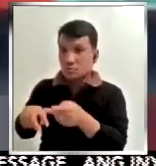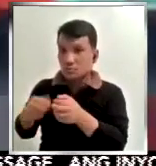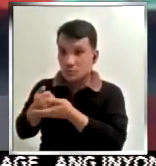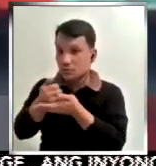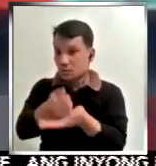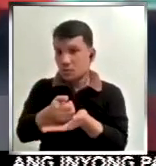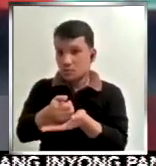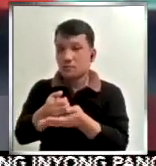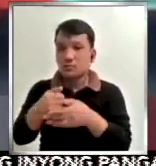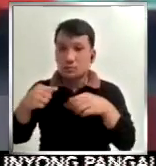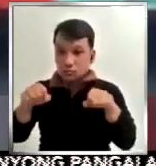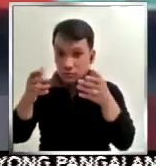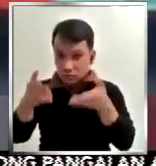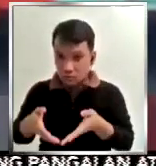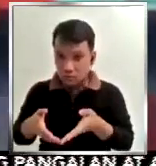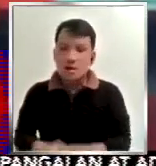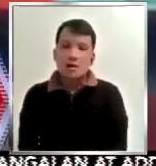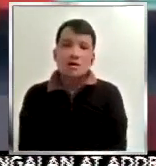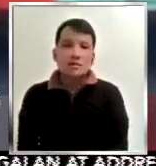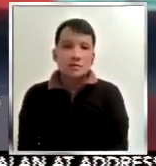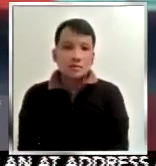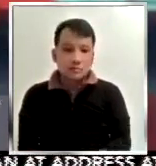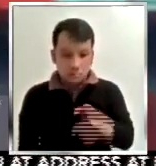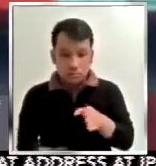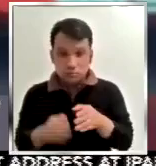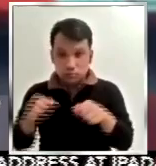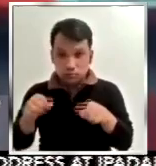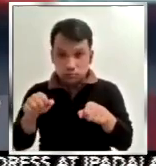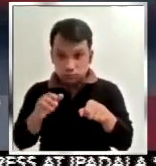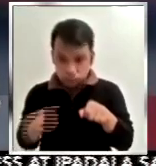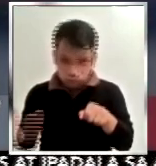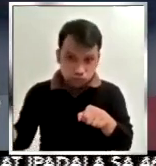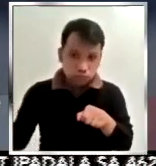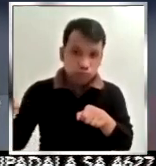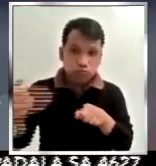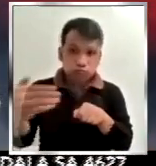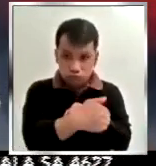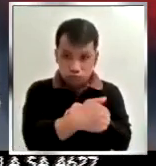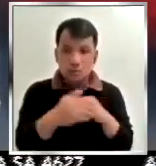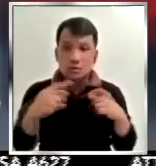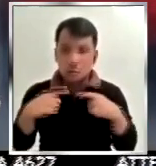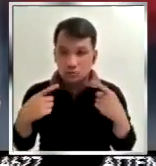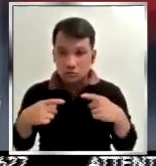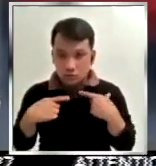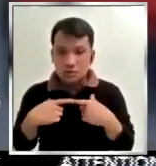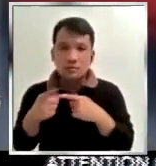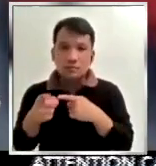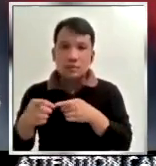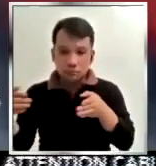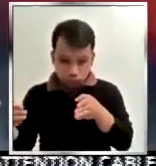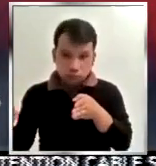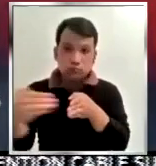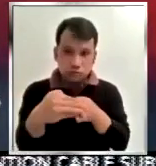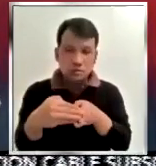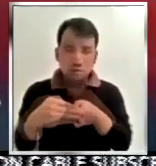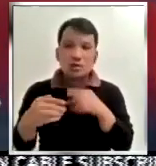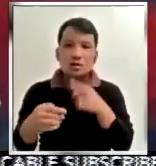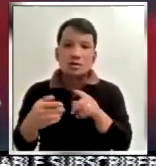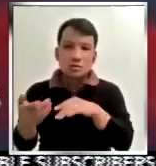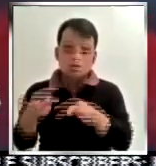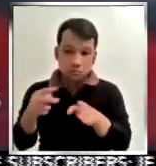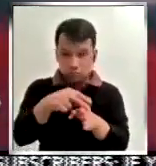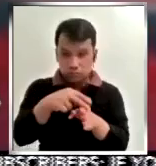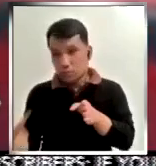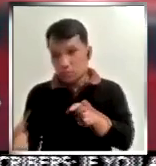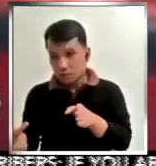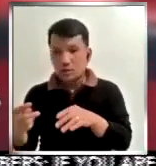Nag-overtake ang rider na ito sa isang kalsada sa Cabuyao, Laguna at nasalpok ng tricycle. Natumba ang rider at napasalampak sa kalsada.